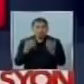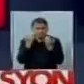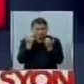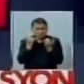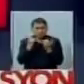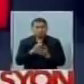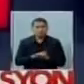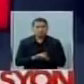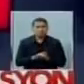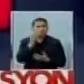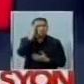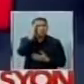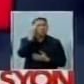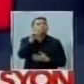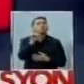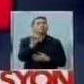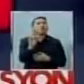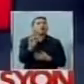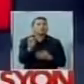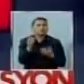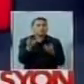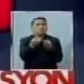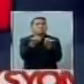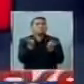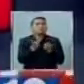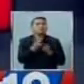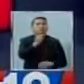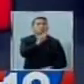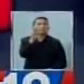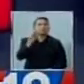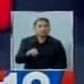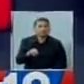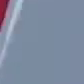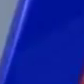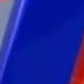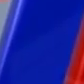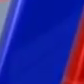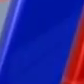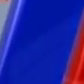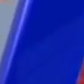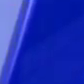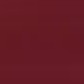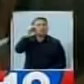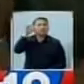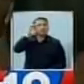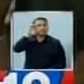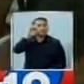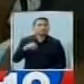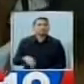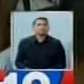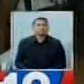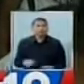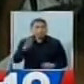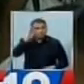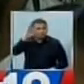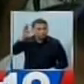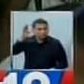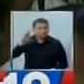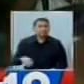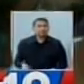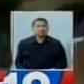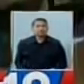Pangyayari sa lungsod naman ng Maynila ang mag-uulat ngayon, si Susan Enrique. Susan, kamusta kayo dyan? Nako